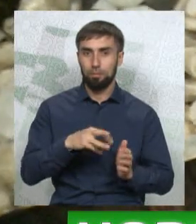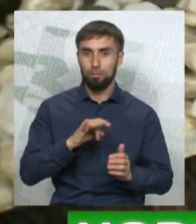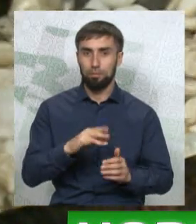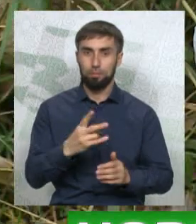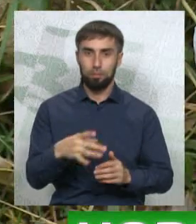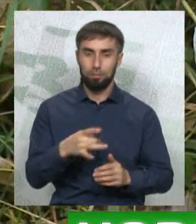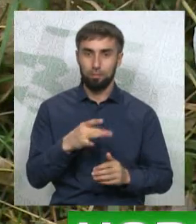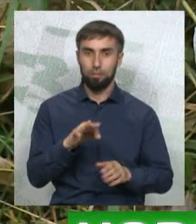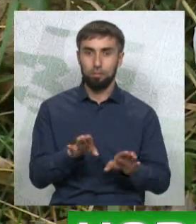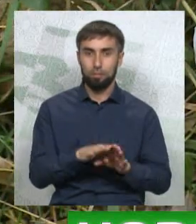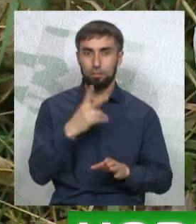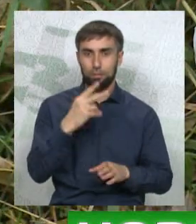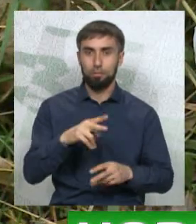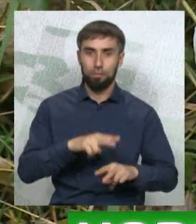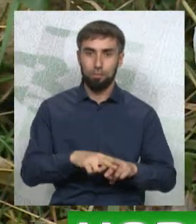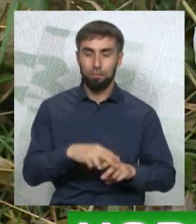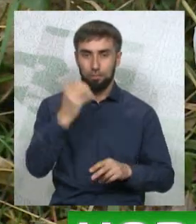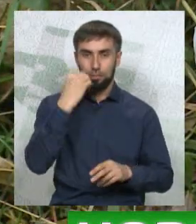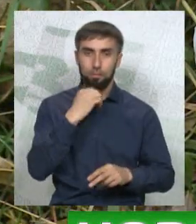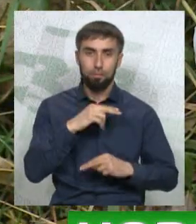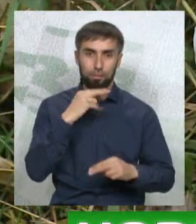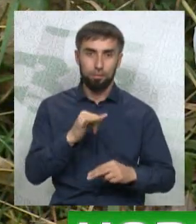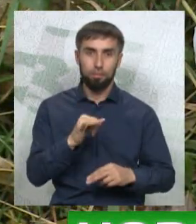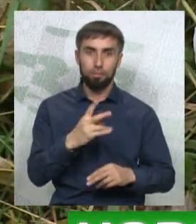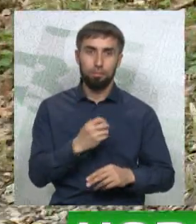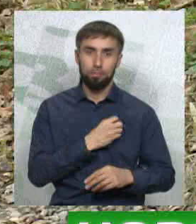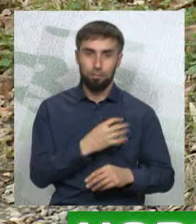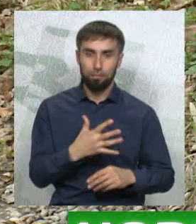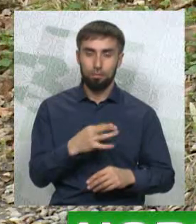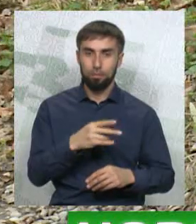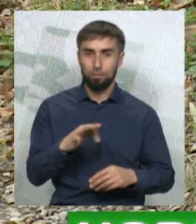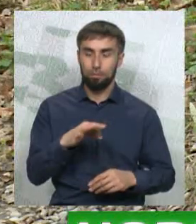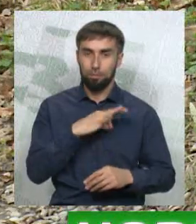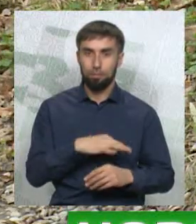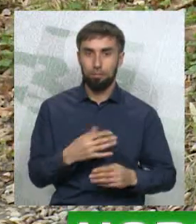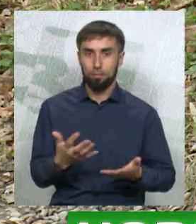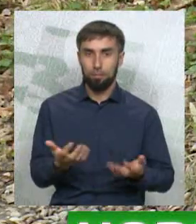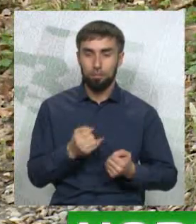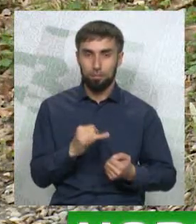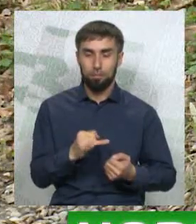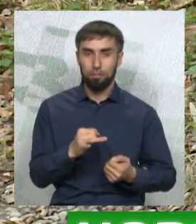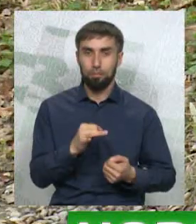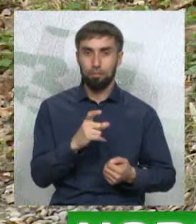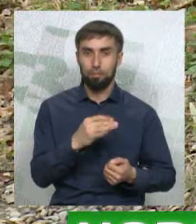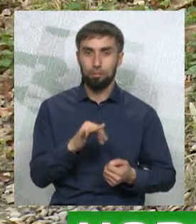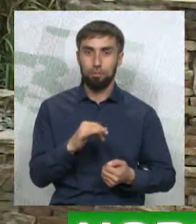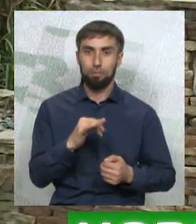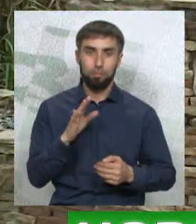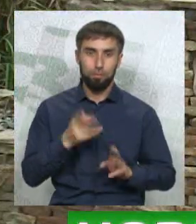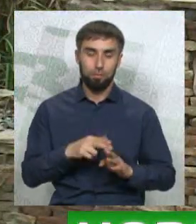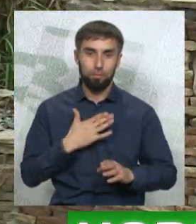вот так привычные места благодаря вниманию и не равнодушию помимо пользы приносят и эстетическое удовольствие